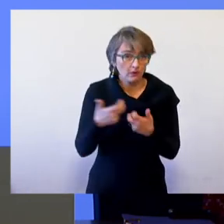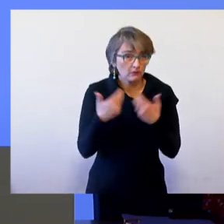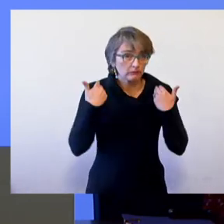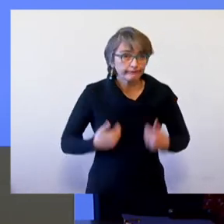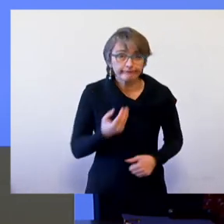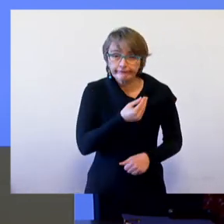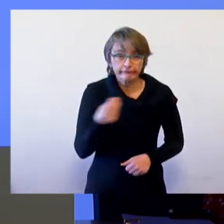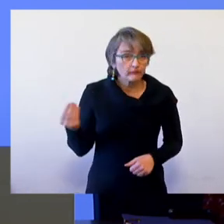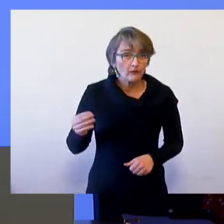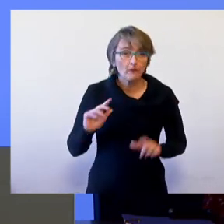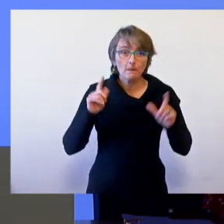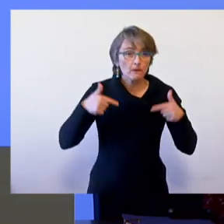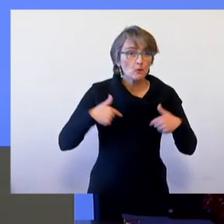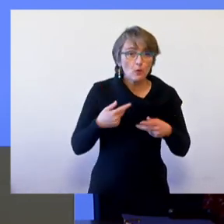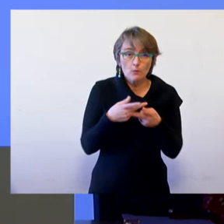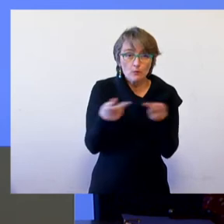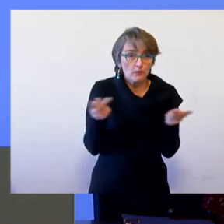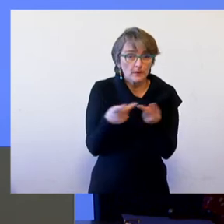fixé. Voilà.